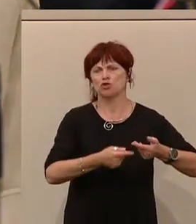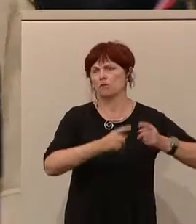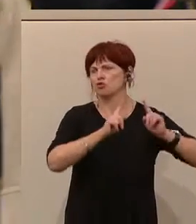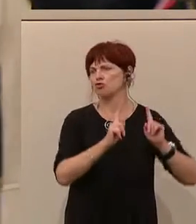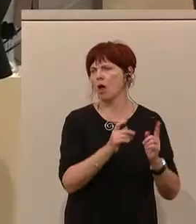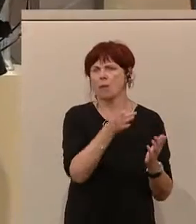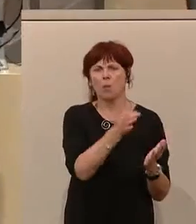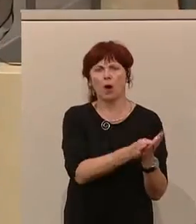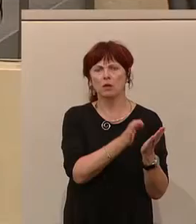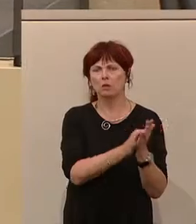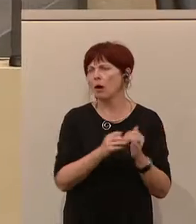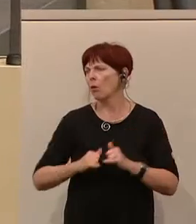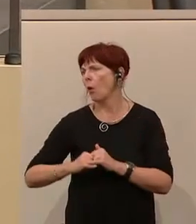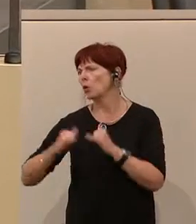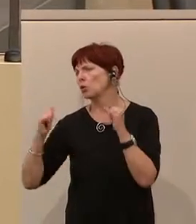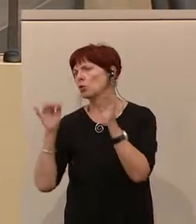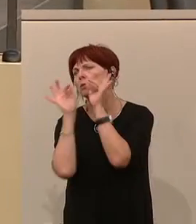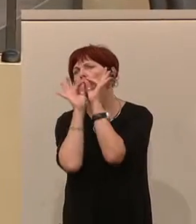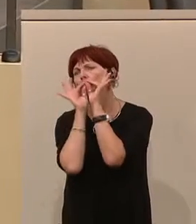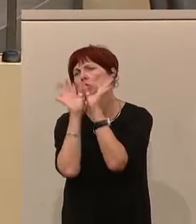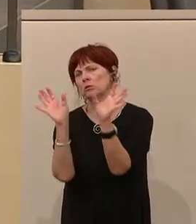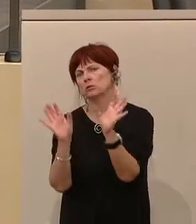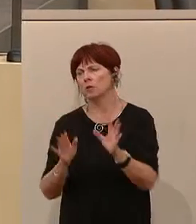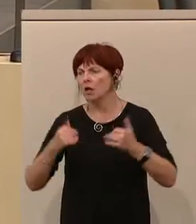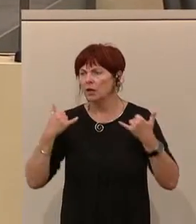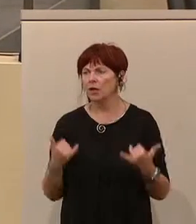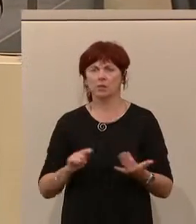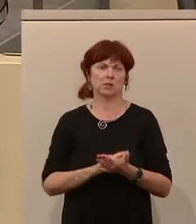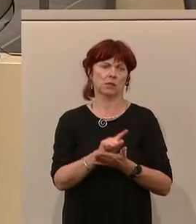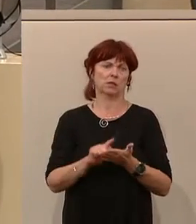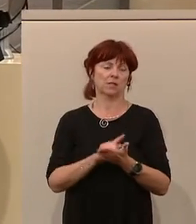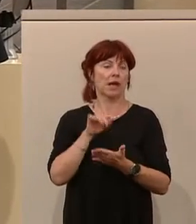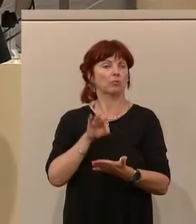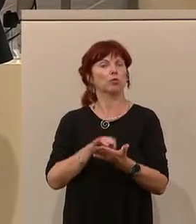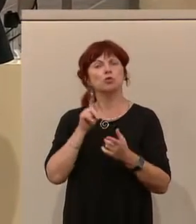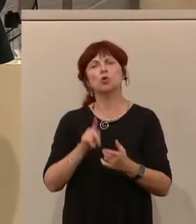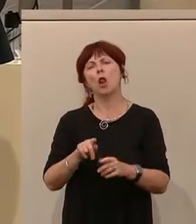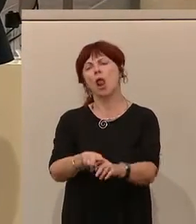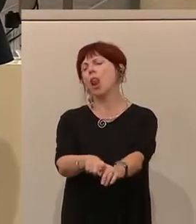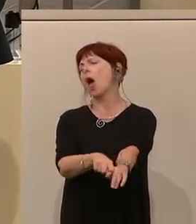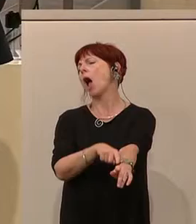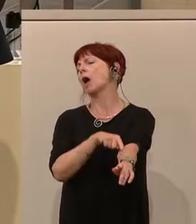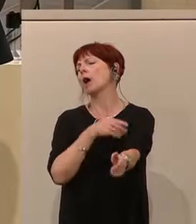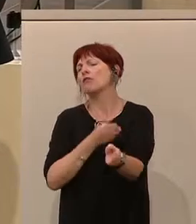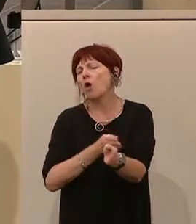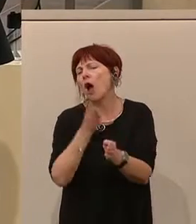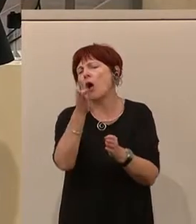Die Konjunktur ist eine hervorragende. Jetzt wäre der Zeitpunkt, langfristig zu denken, innovativ zu